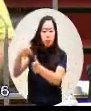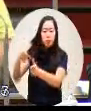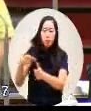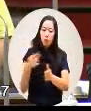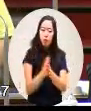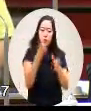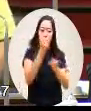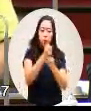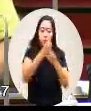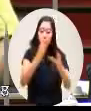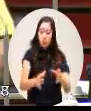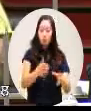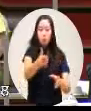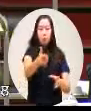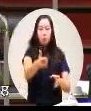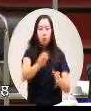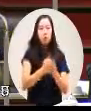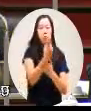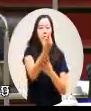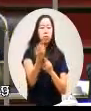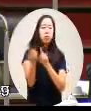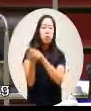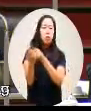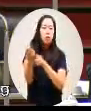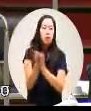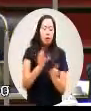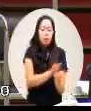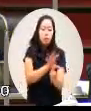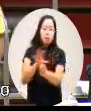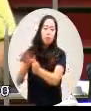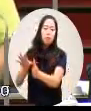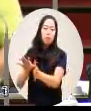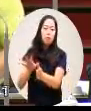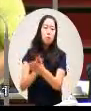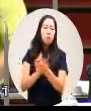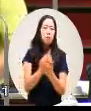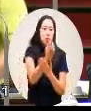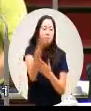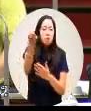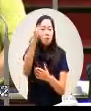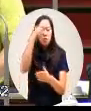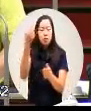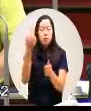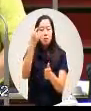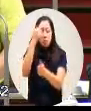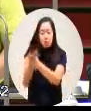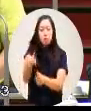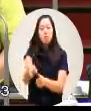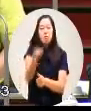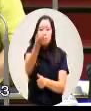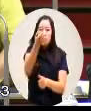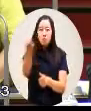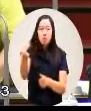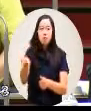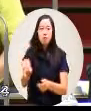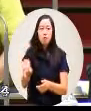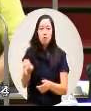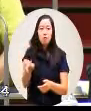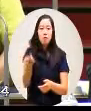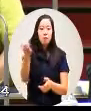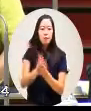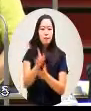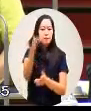做得好，就是有他在破坏。只要啊，这是得意，有这些得意，伊就要不还